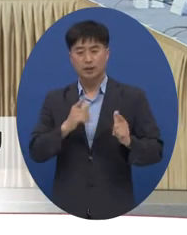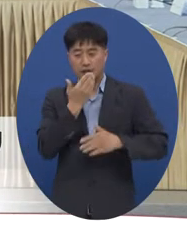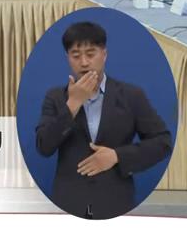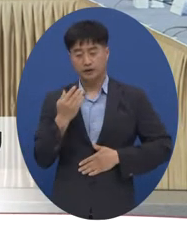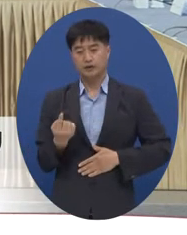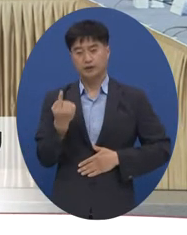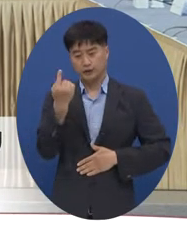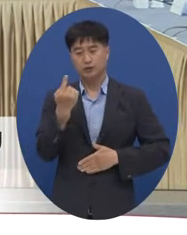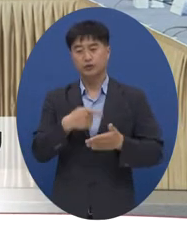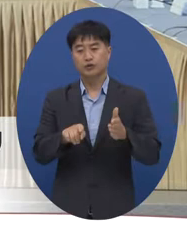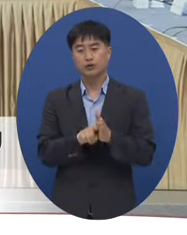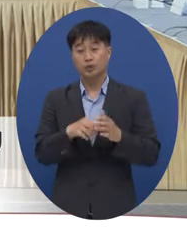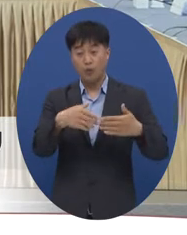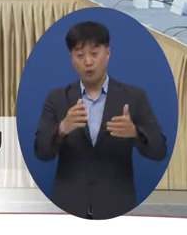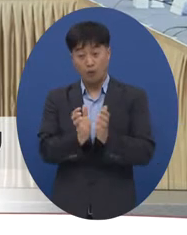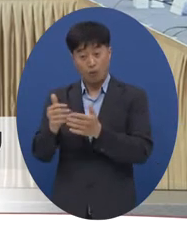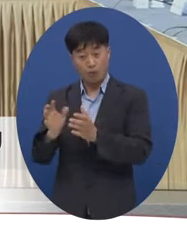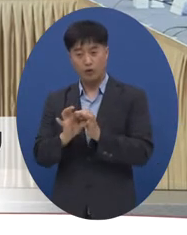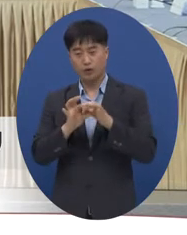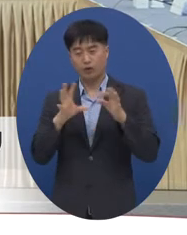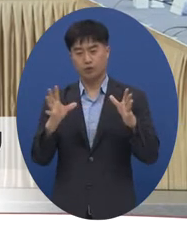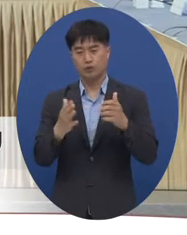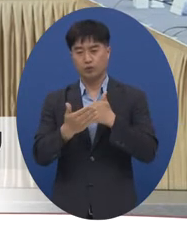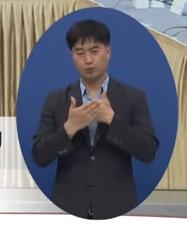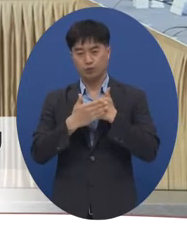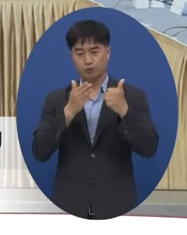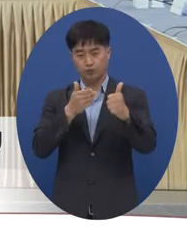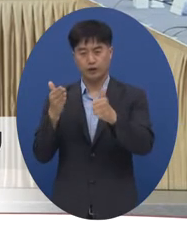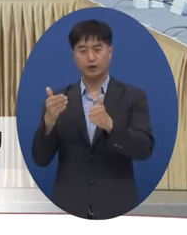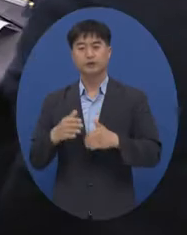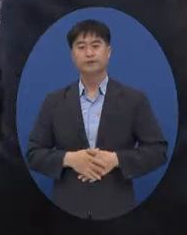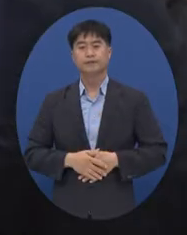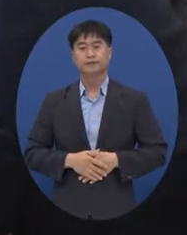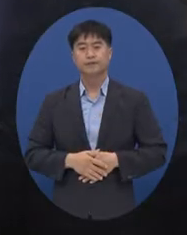위해 당파를 떠나 적극적으로 협조해달라고 당부했습니다.